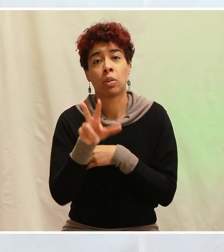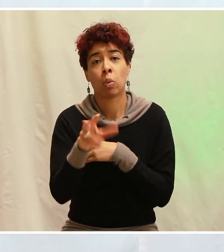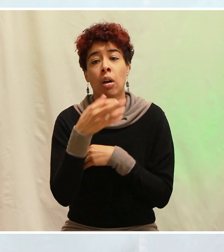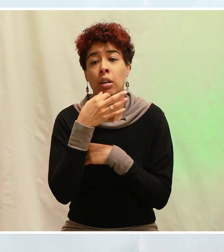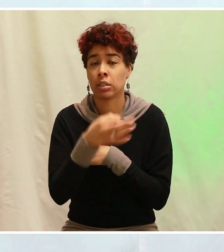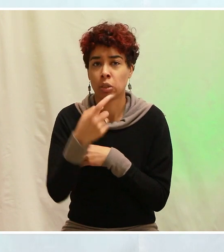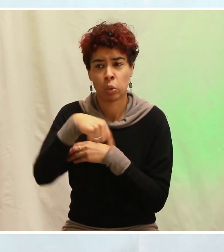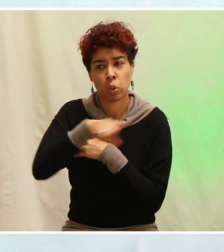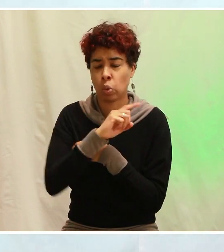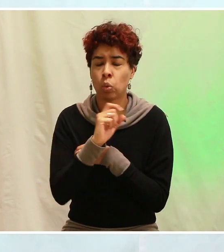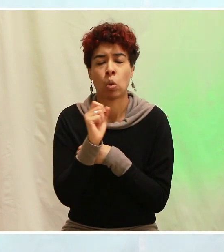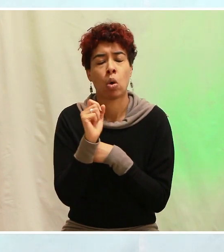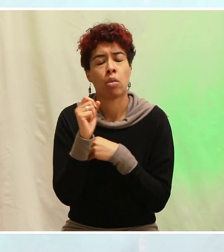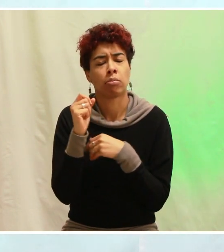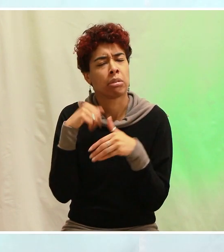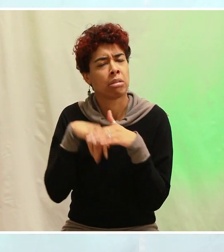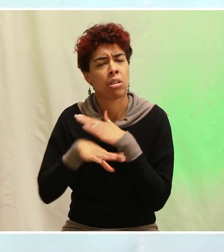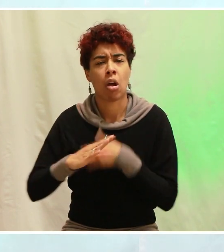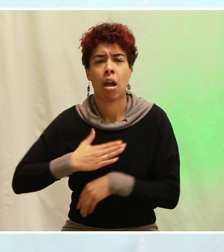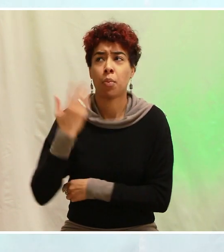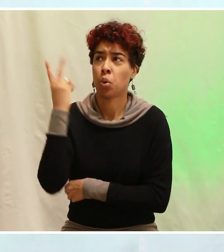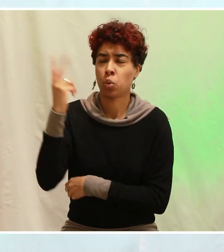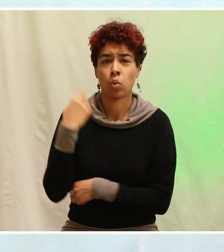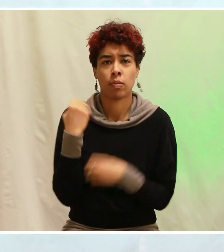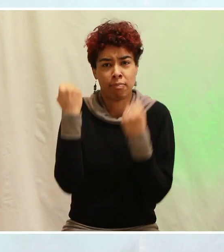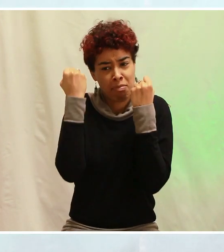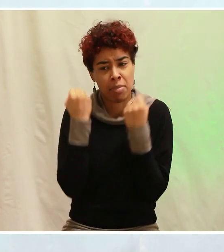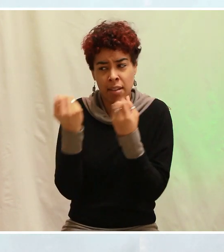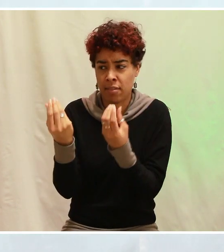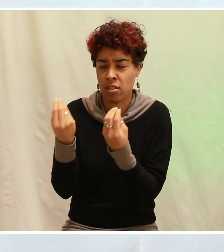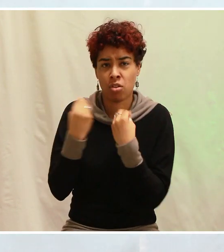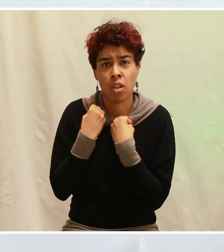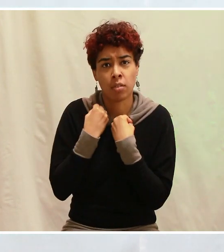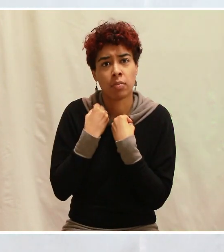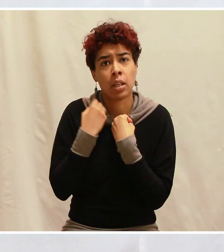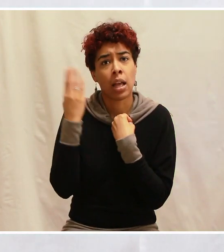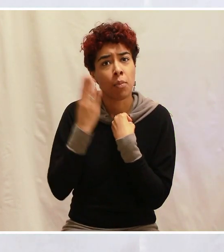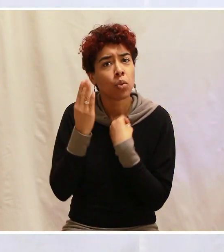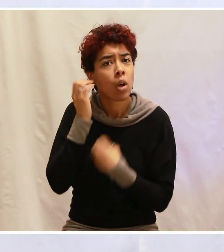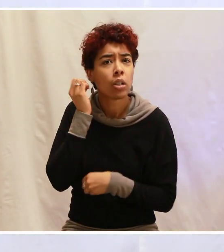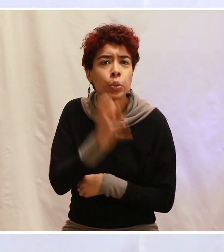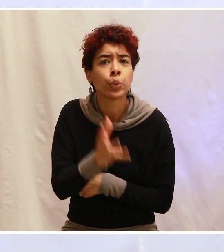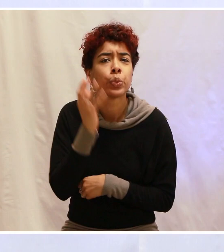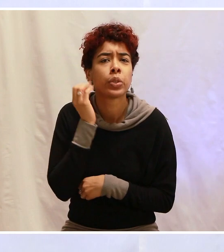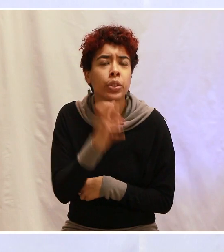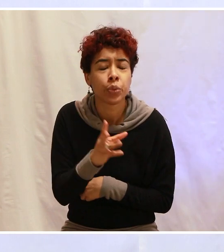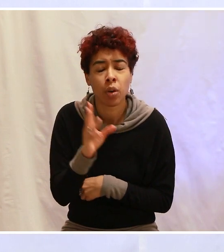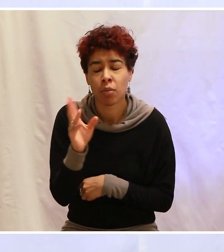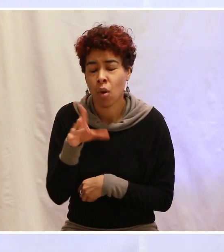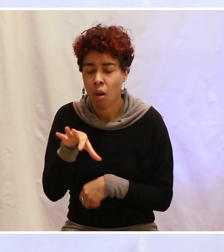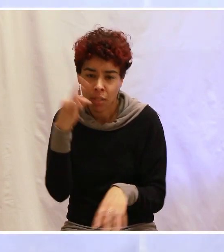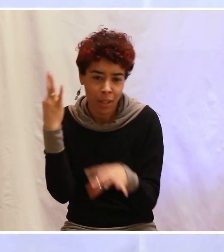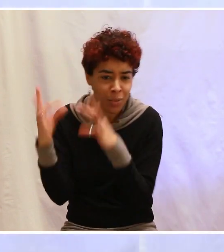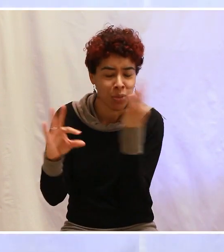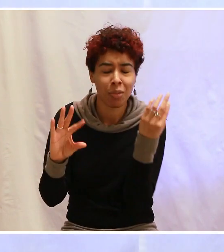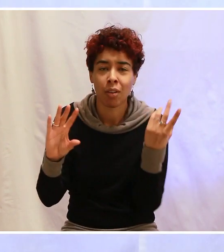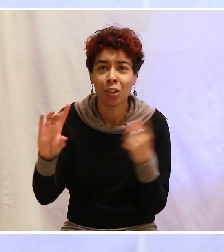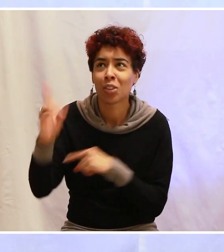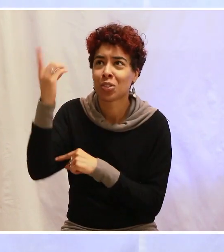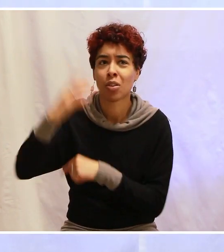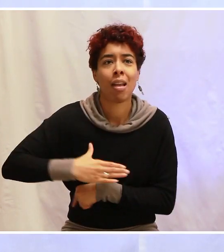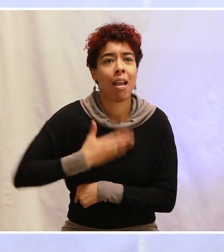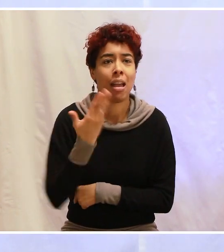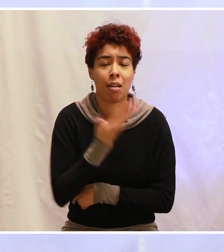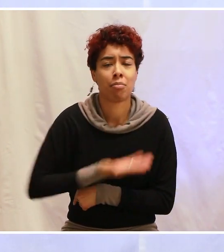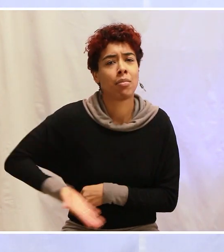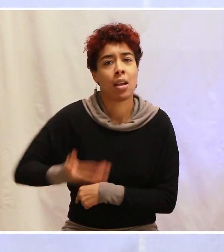Dieu. On a besoin, eh bien, en tant qu'enfant de Dieu, de chaque jour découvrir combien le Père nous aime. Plus nous découvrons